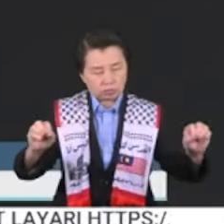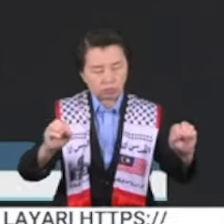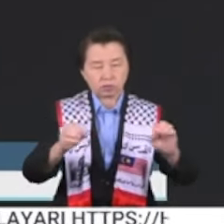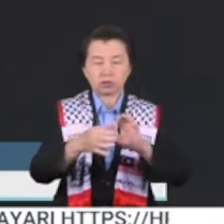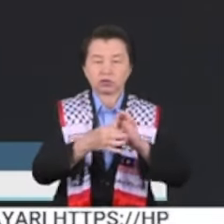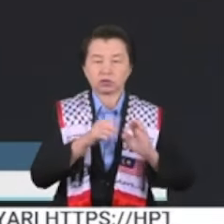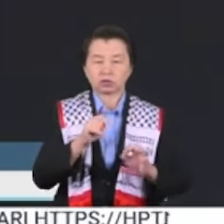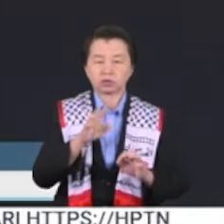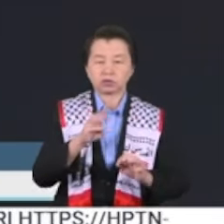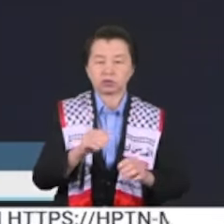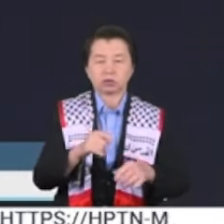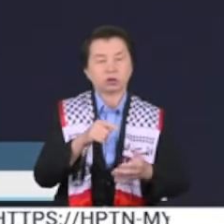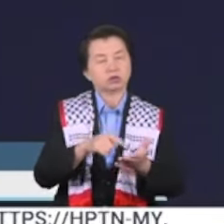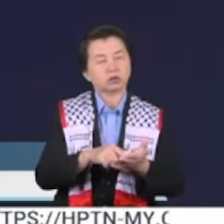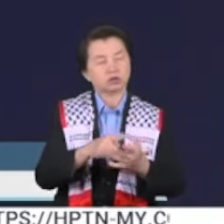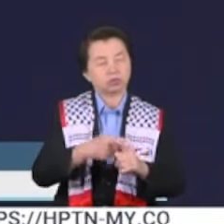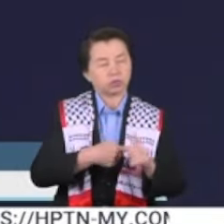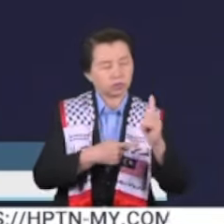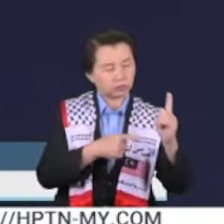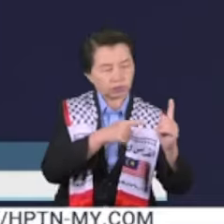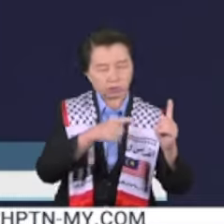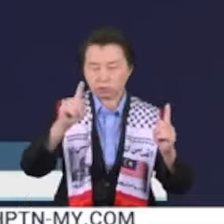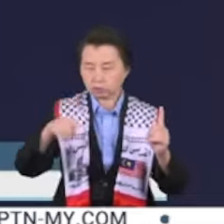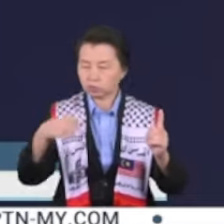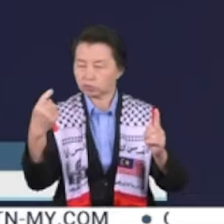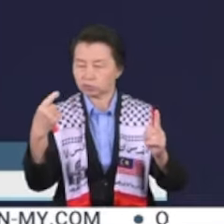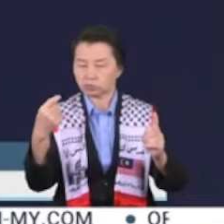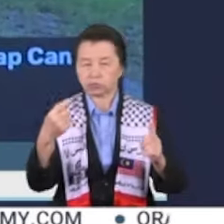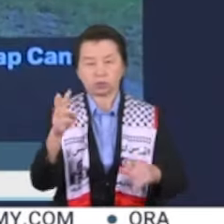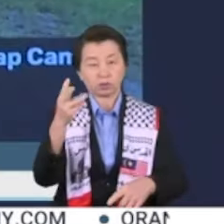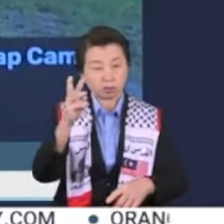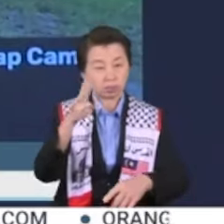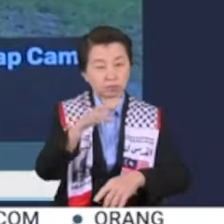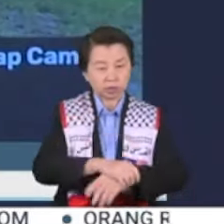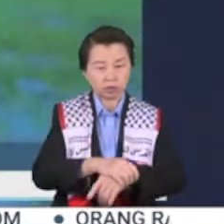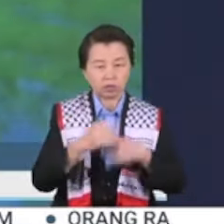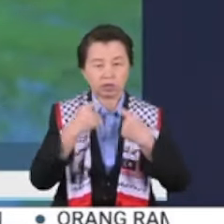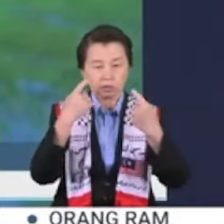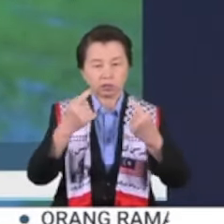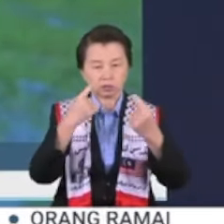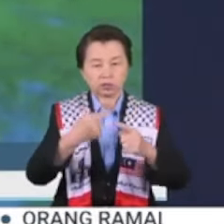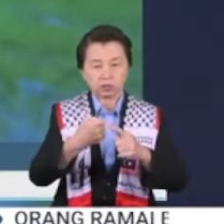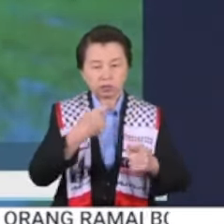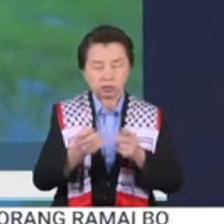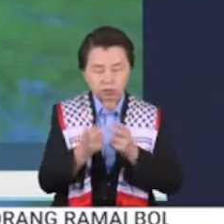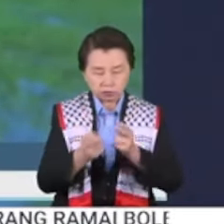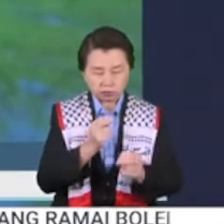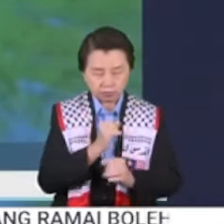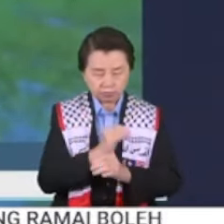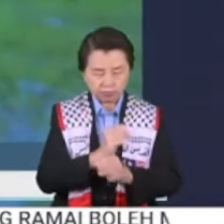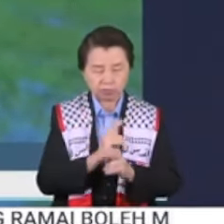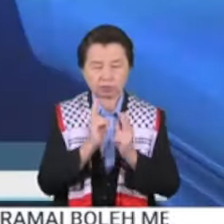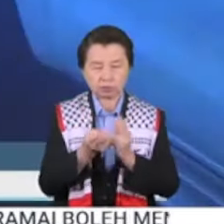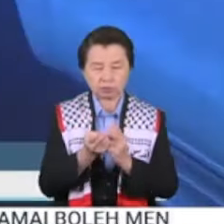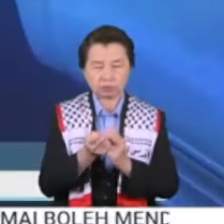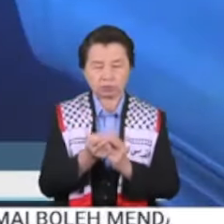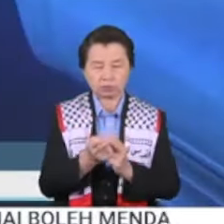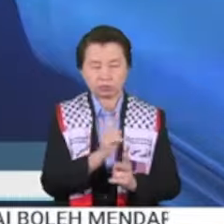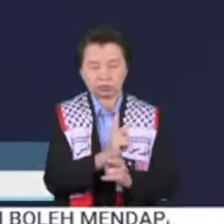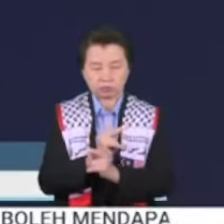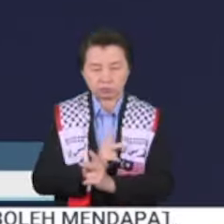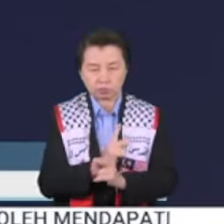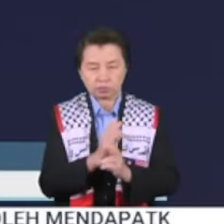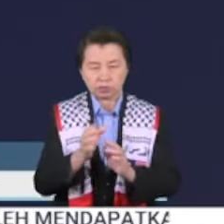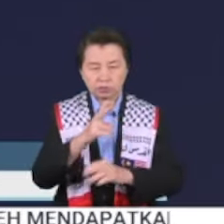syarikat itu dicatat sepanjang Januari hingga November tahun ini. Kejayaan itu hasil usaha gigih unit pengurusan